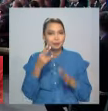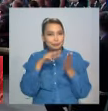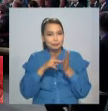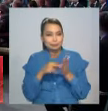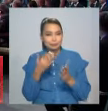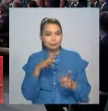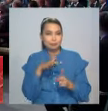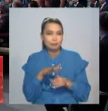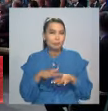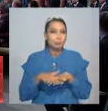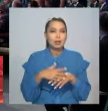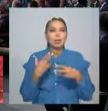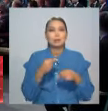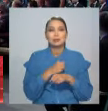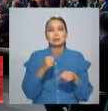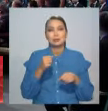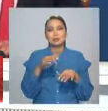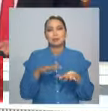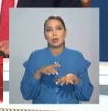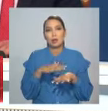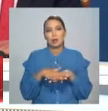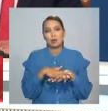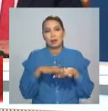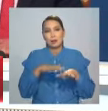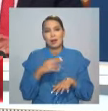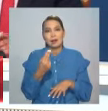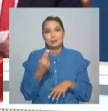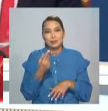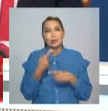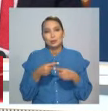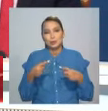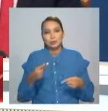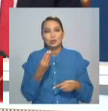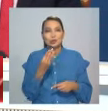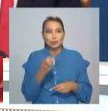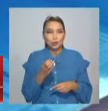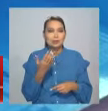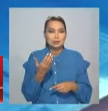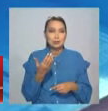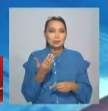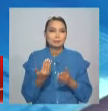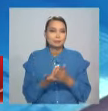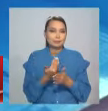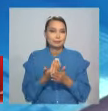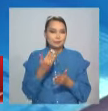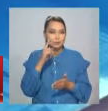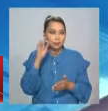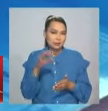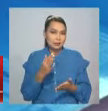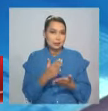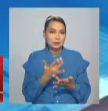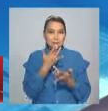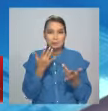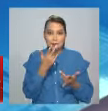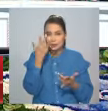местах массового скопления в Астане. Что касается других стран ШОС, то там тоже стали чаще совершать теракты. Только за последние три года